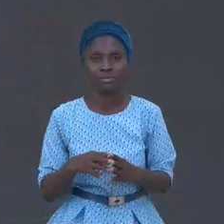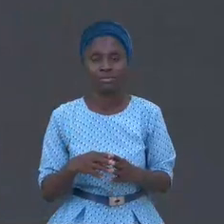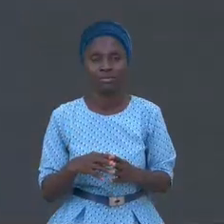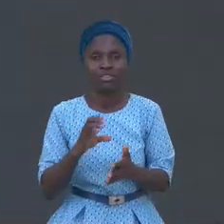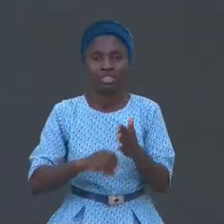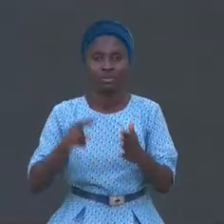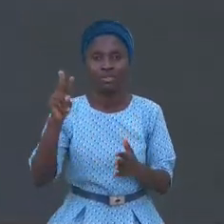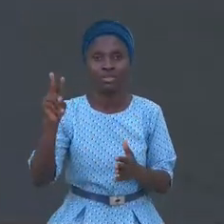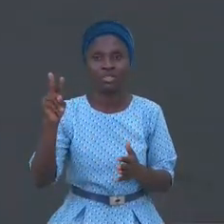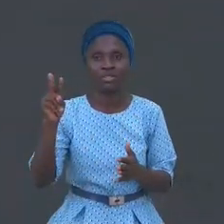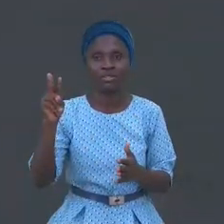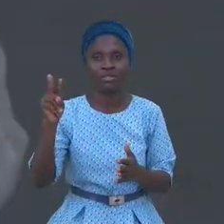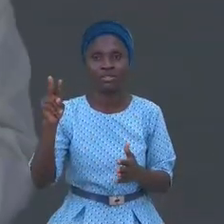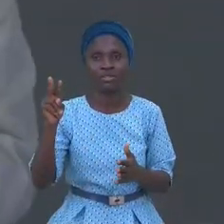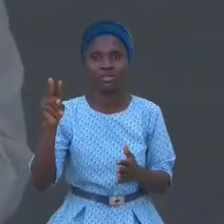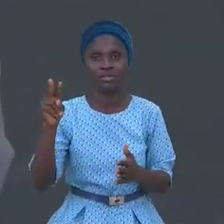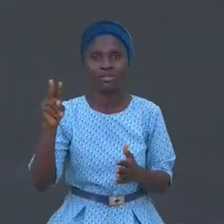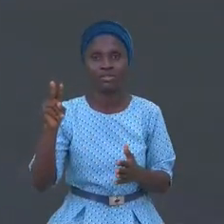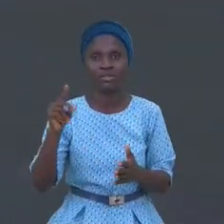chapitre 2, verset